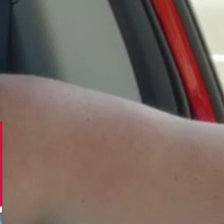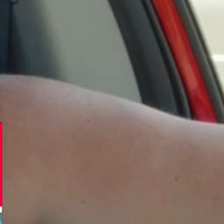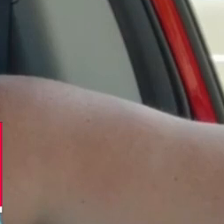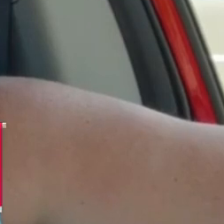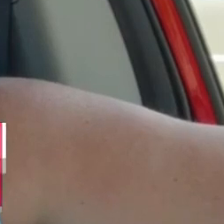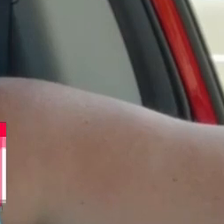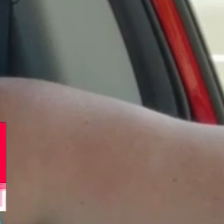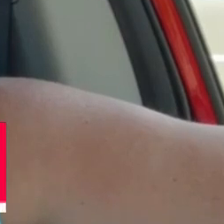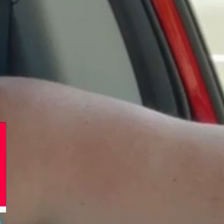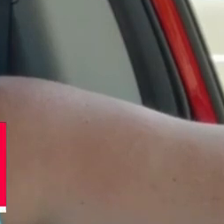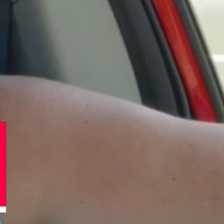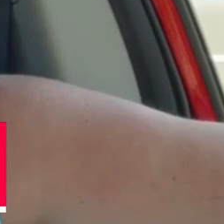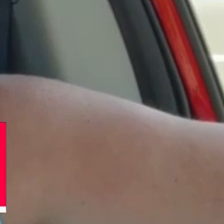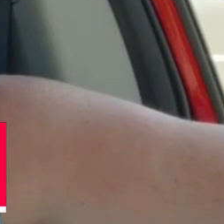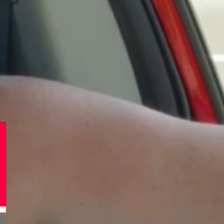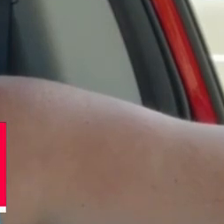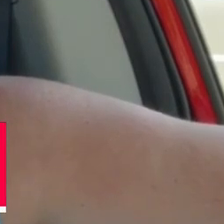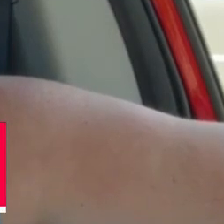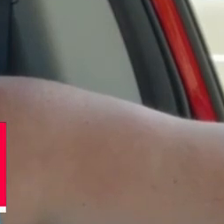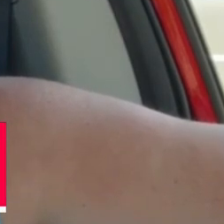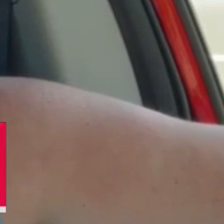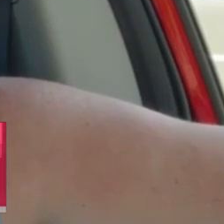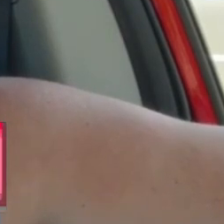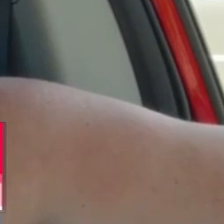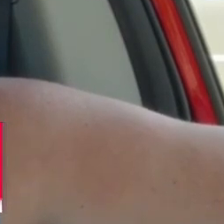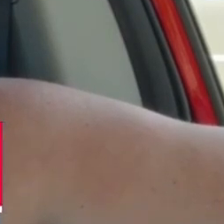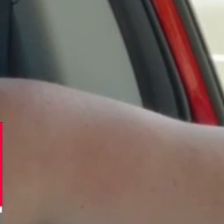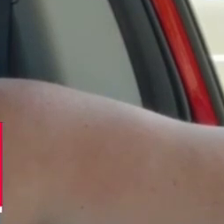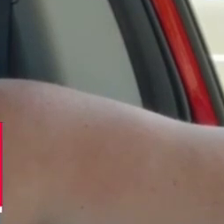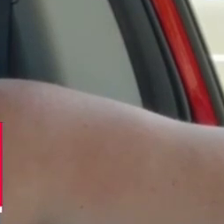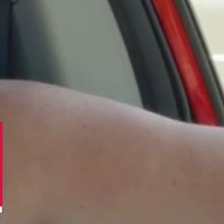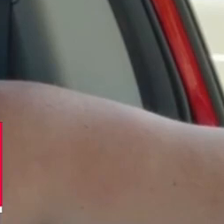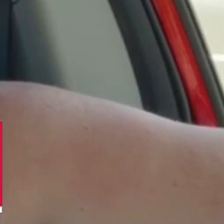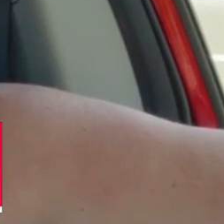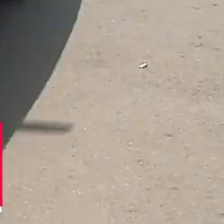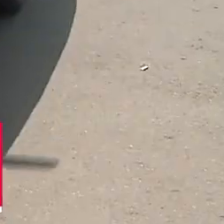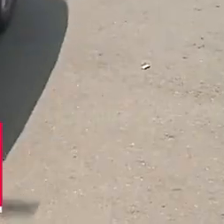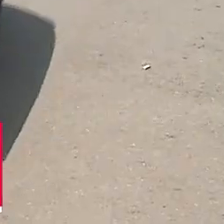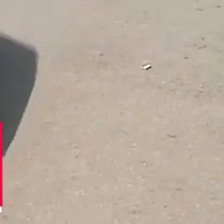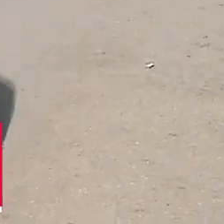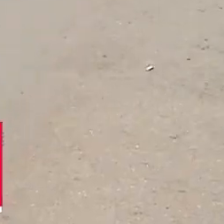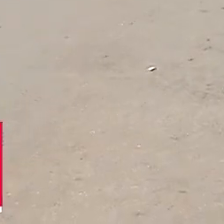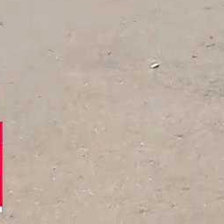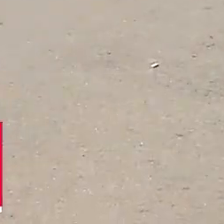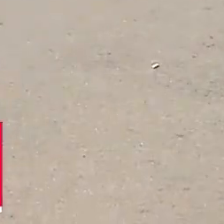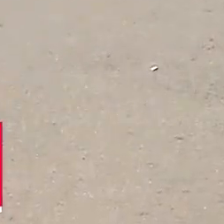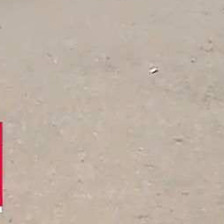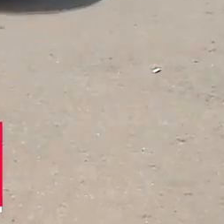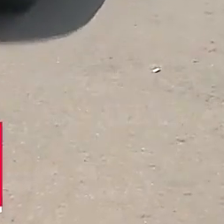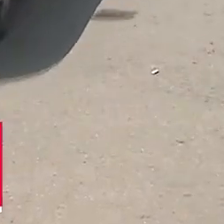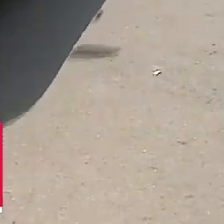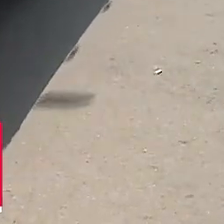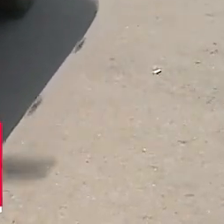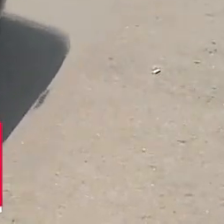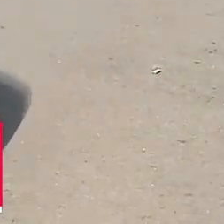mai mare față de anul trecut și programări cu o lună în avans. Majoritatea șoferilor sunt de acord că,